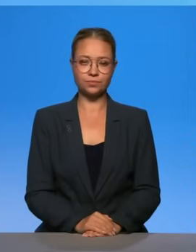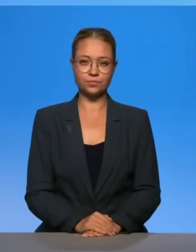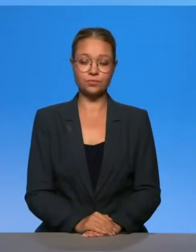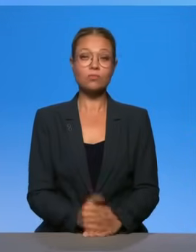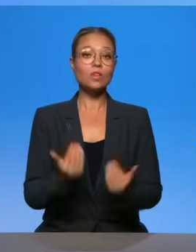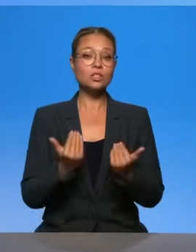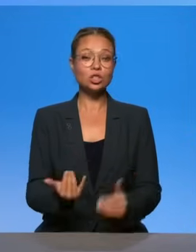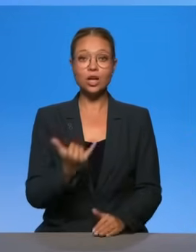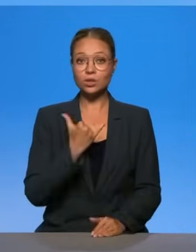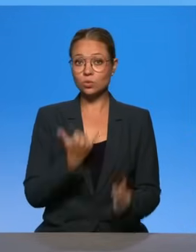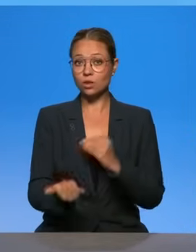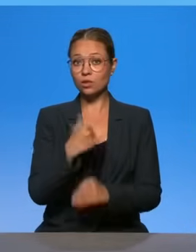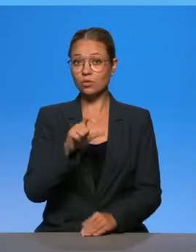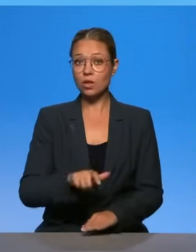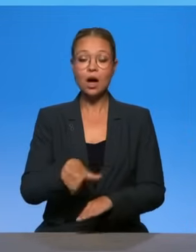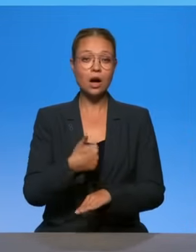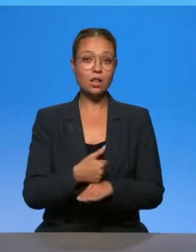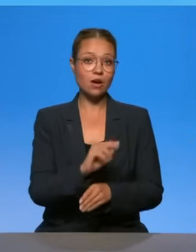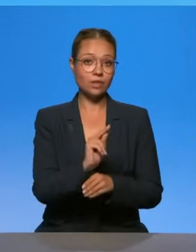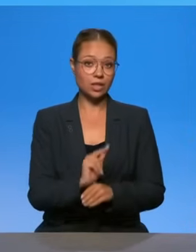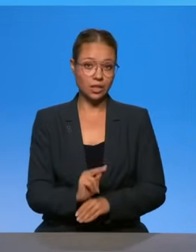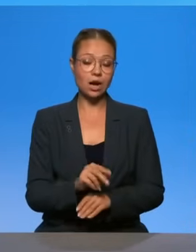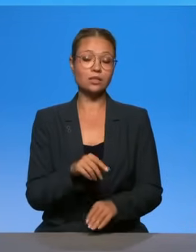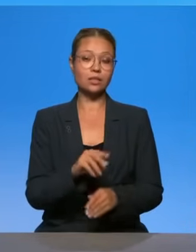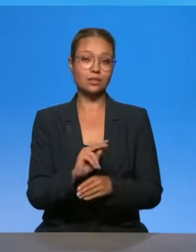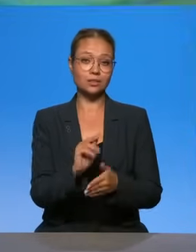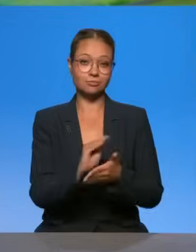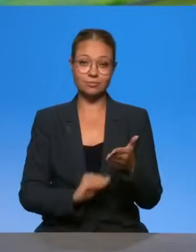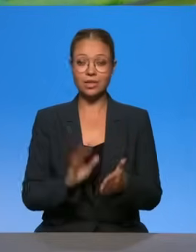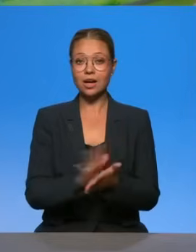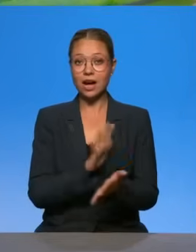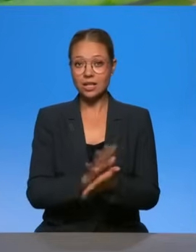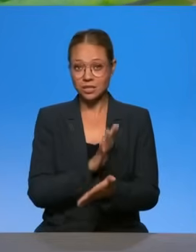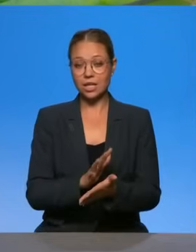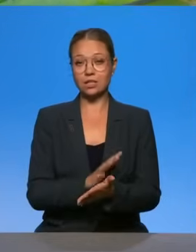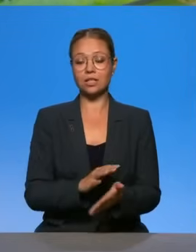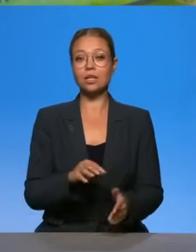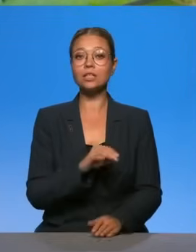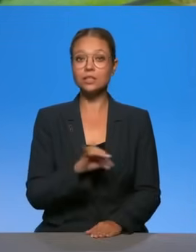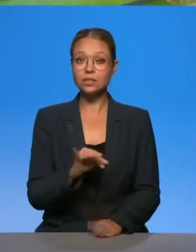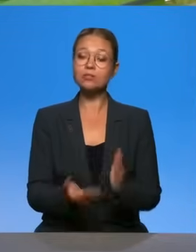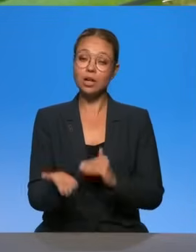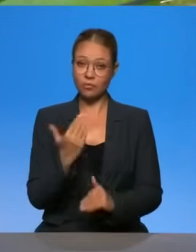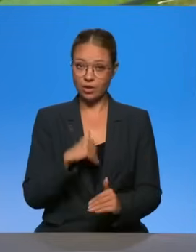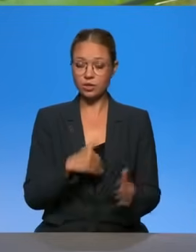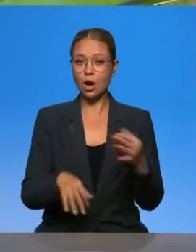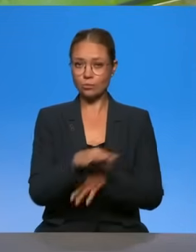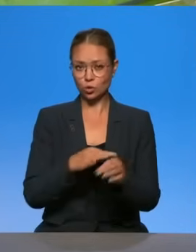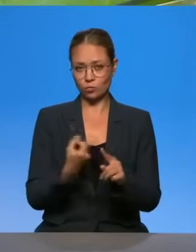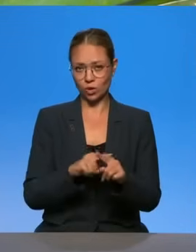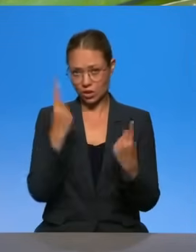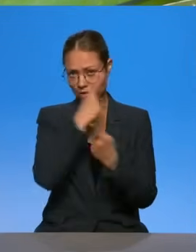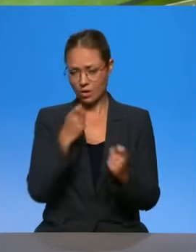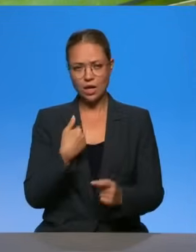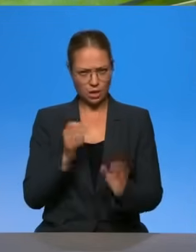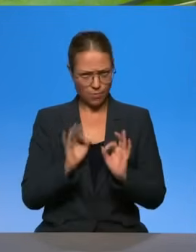Сейчас у нас в студии главный редактор газеты «Сельская жизнь» Шамон Кагерманов. Шамон Мусаевич, здравствуйте. Добрый день. Вот давайте это заявление для начала обсудим. Я правильно